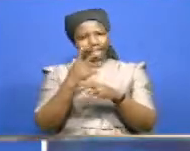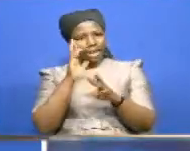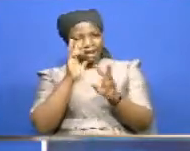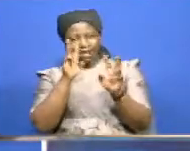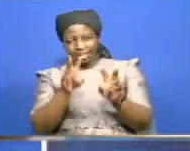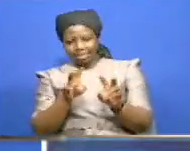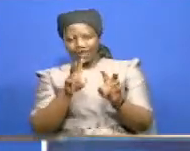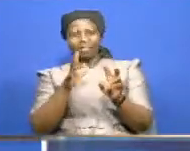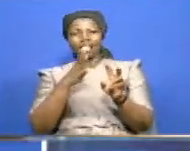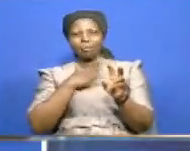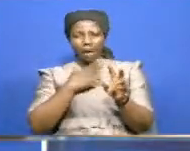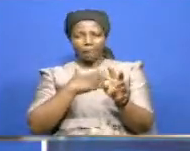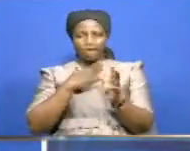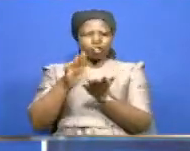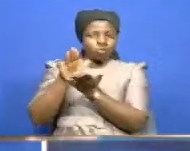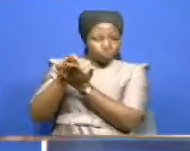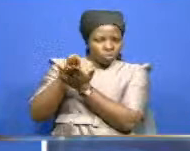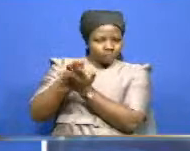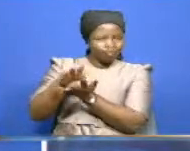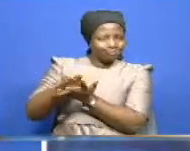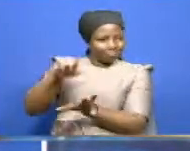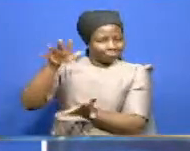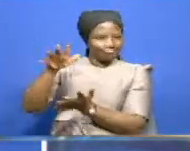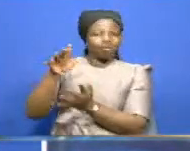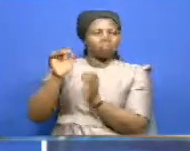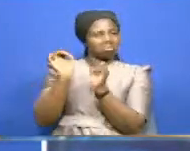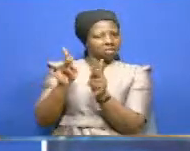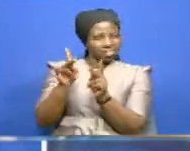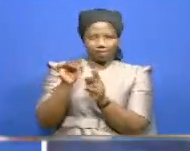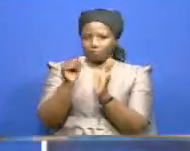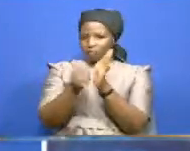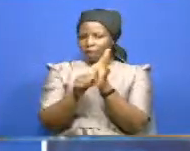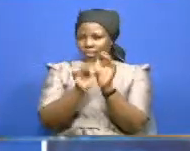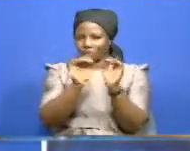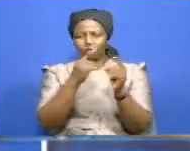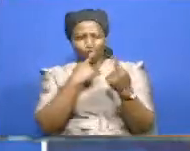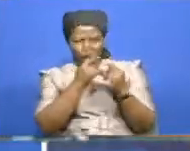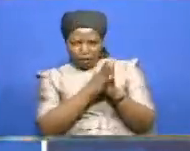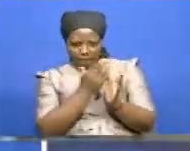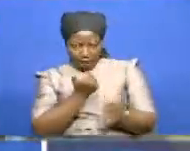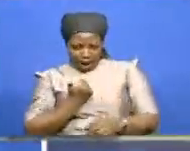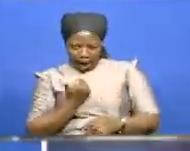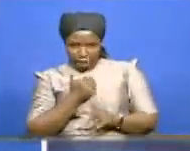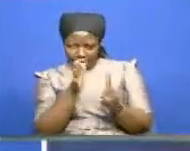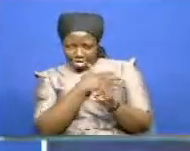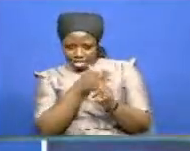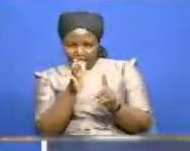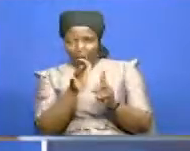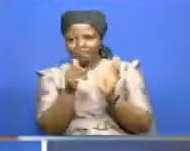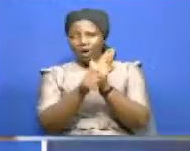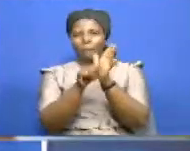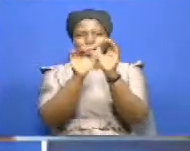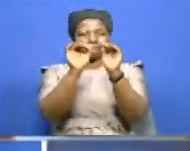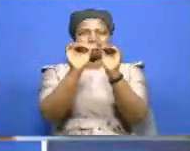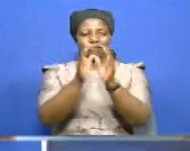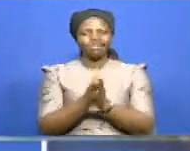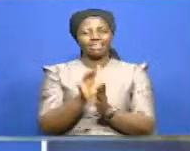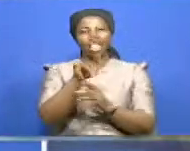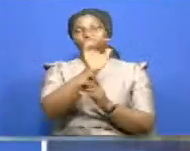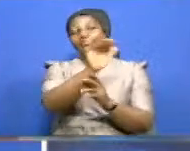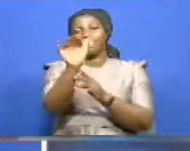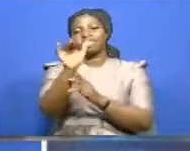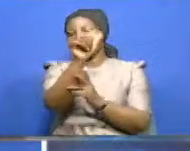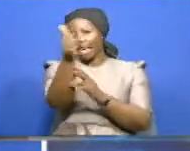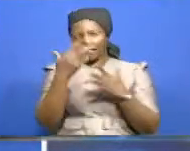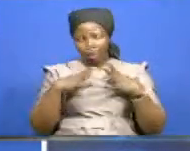stock imeshika line basi. Hapo si shida. Kuongea na mtu si shida. His parting shot to other persons living with